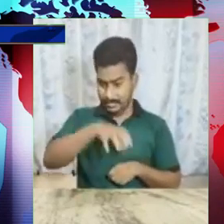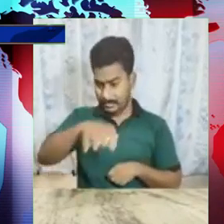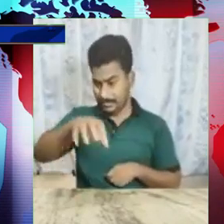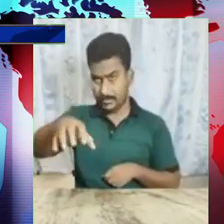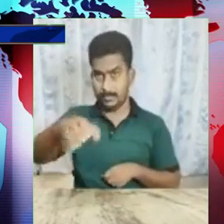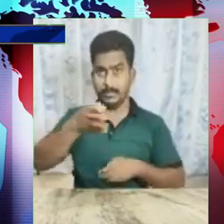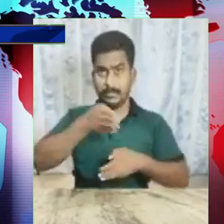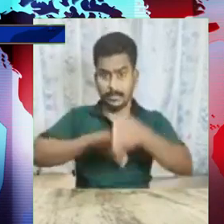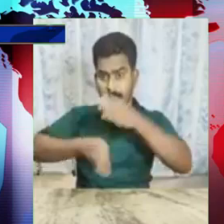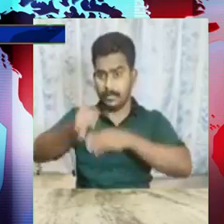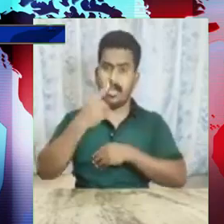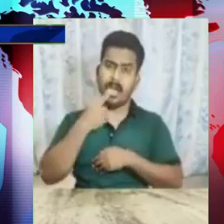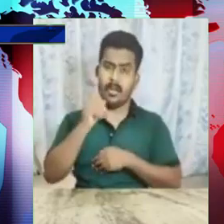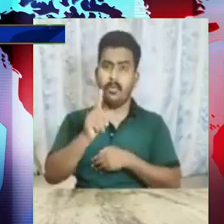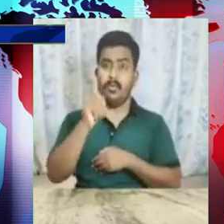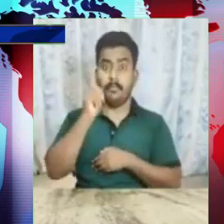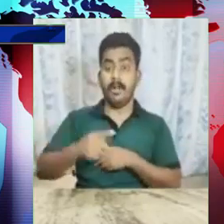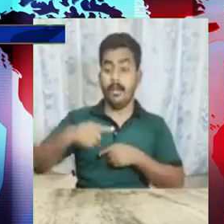വൈകുന്നേരം 7 മണി മുതൽ